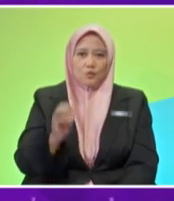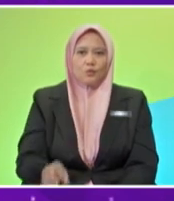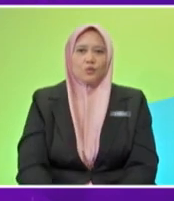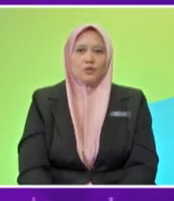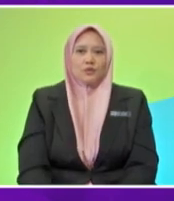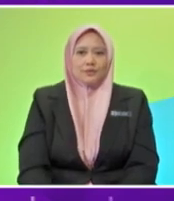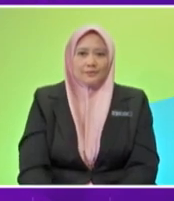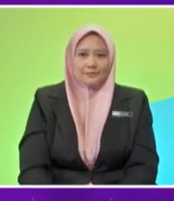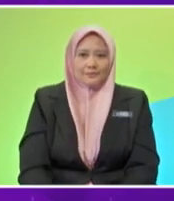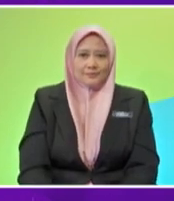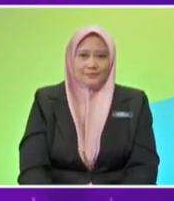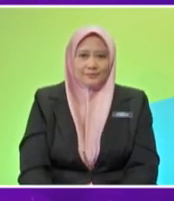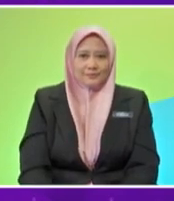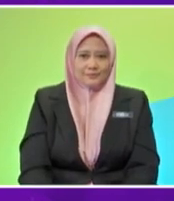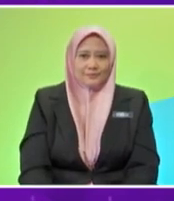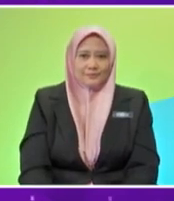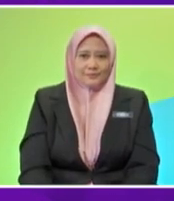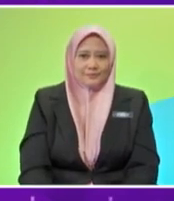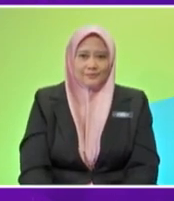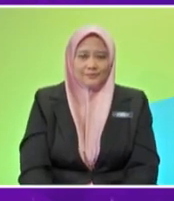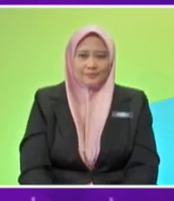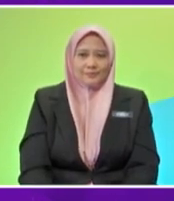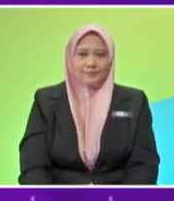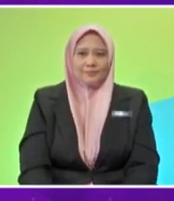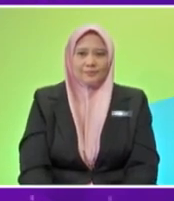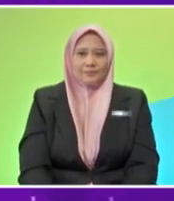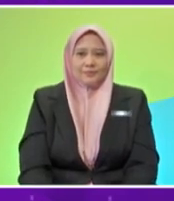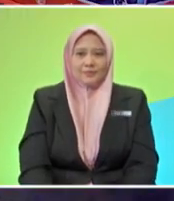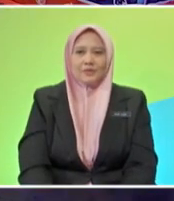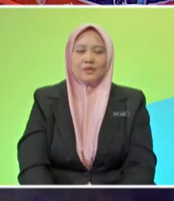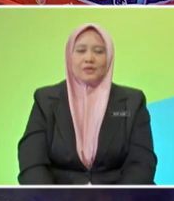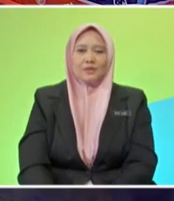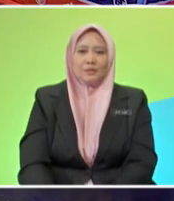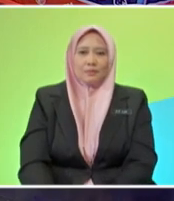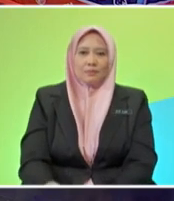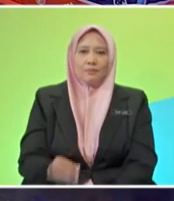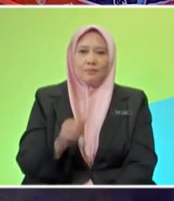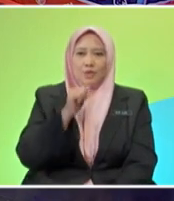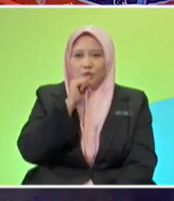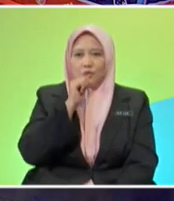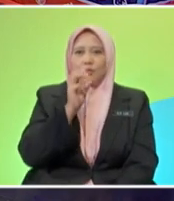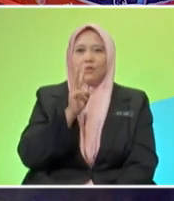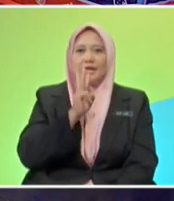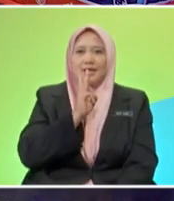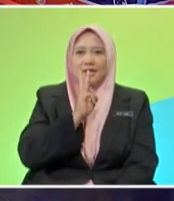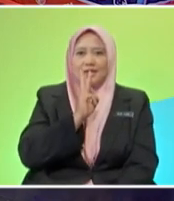bahan tambahan. Minum kata kunci, kata kerja di situ dan minum air kosong atau minuman